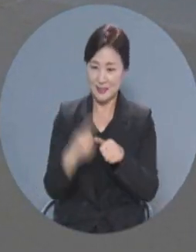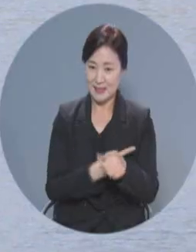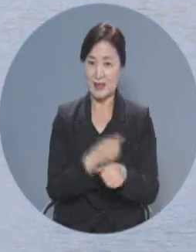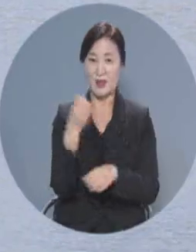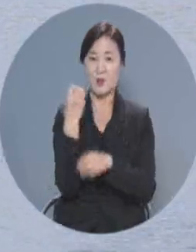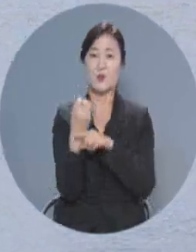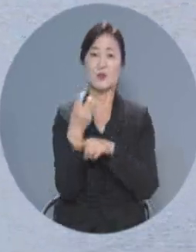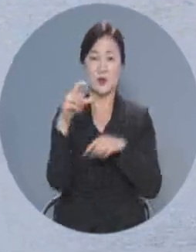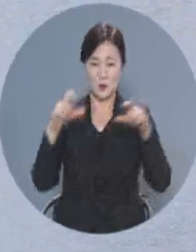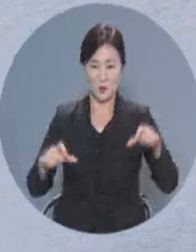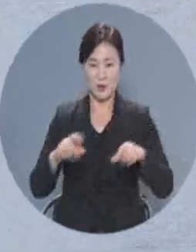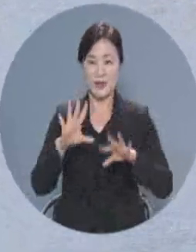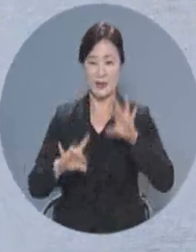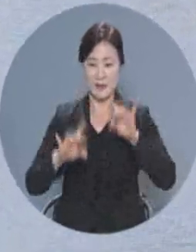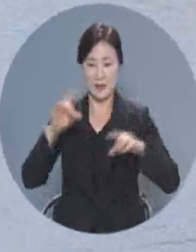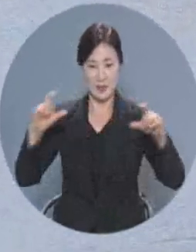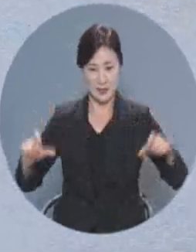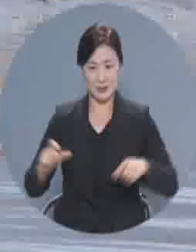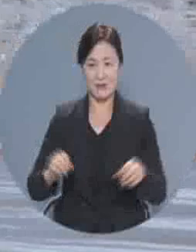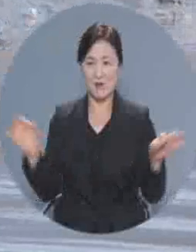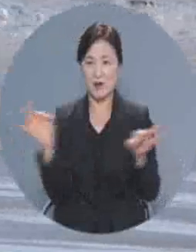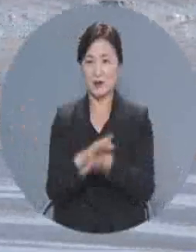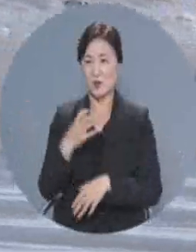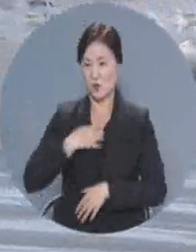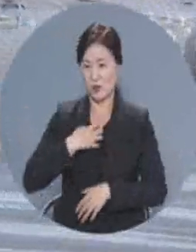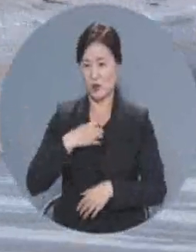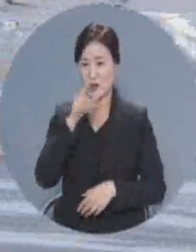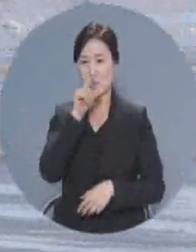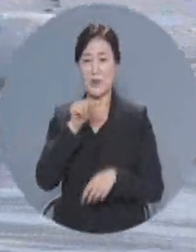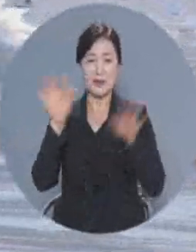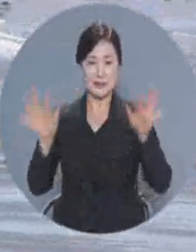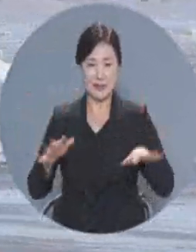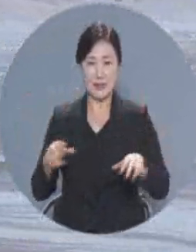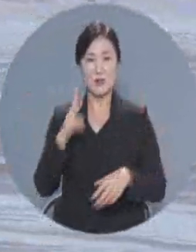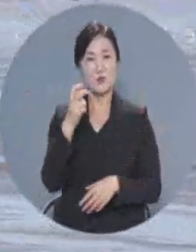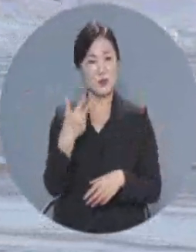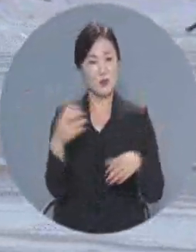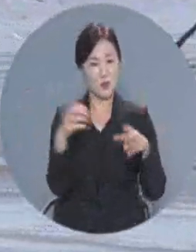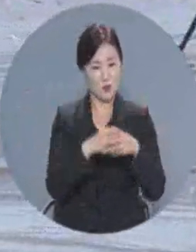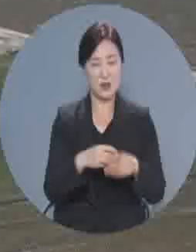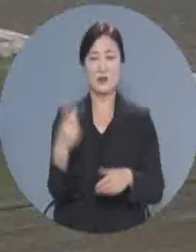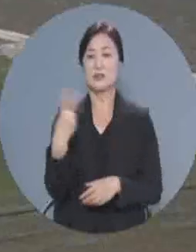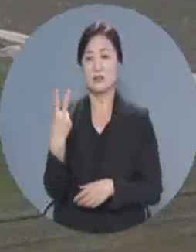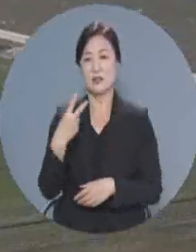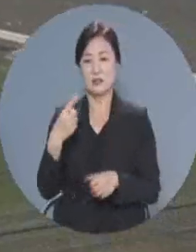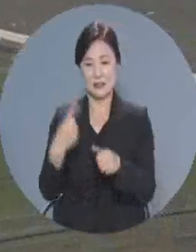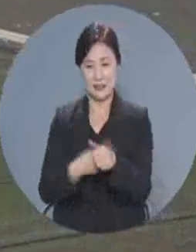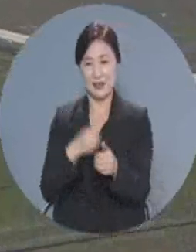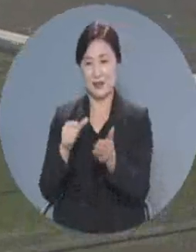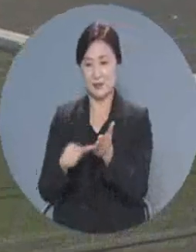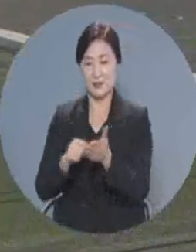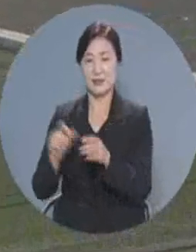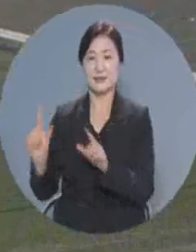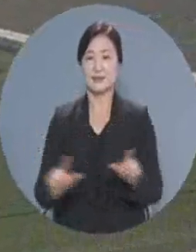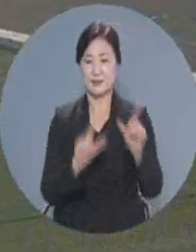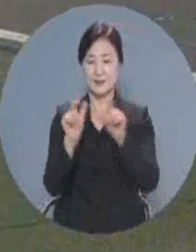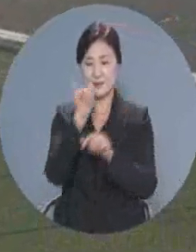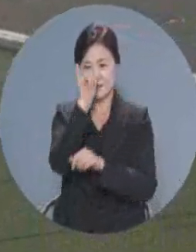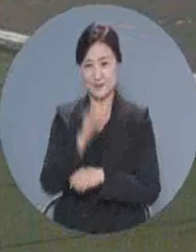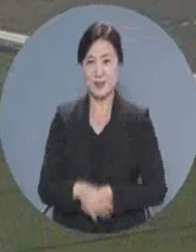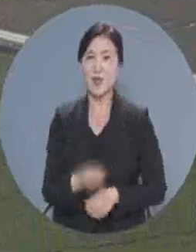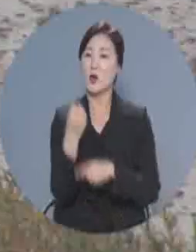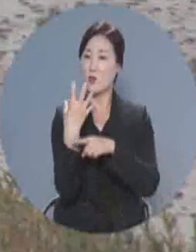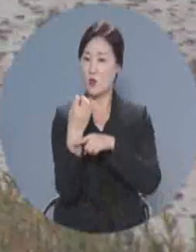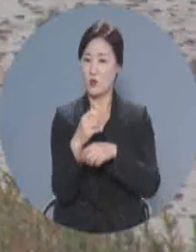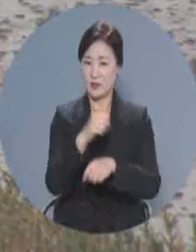갯벌. 사라질 위기에 놓인 철새 27종을 포함해 2천여 종의 생물이 서식하고 있습니다. 생태계